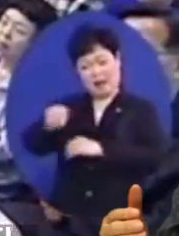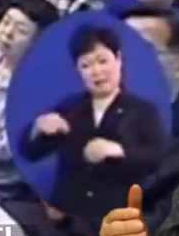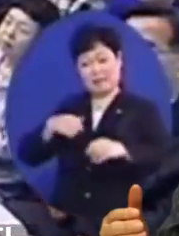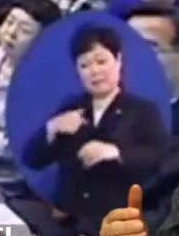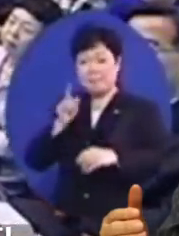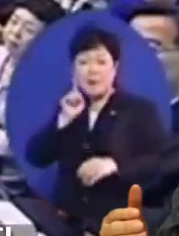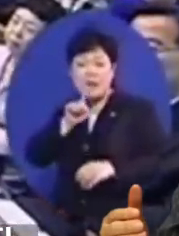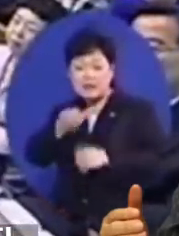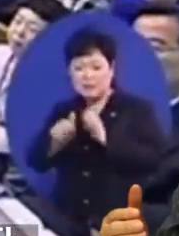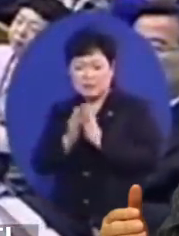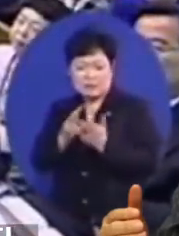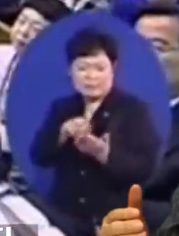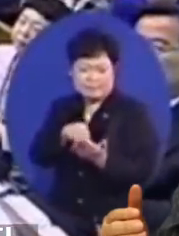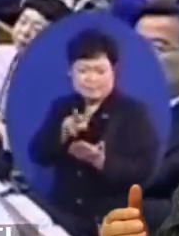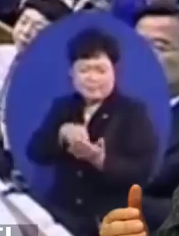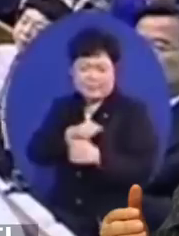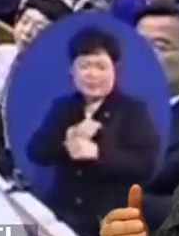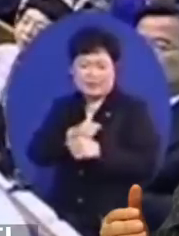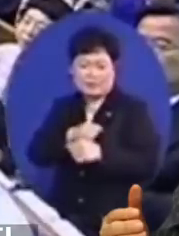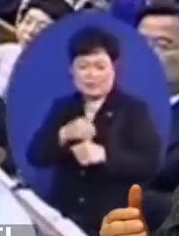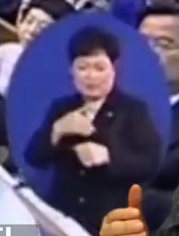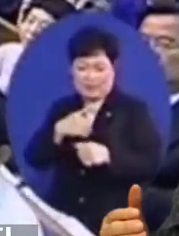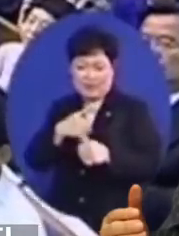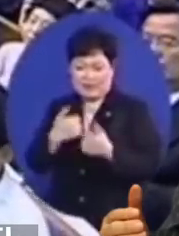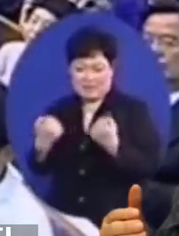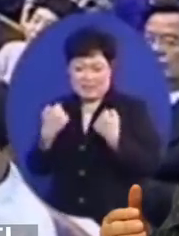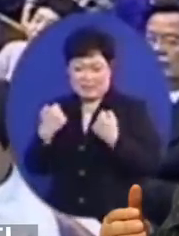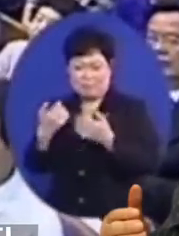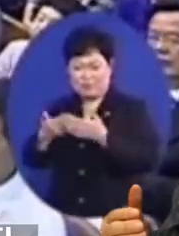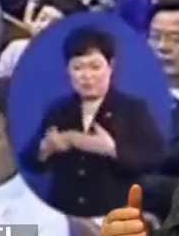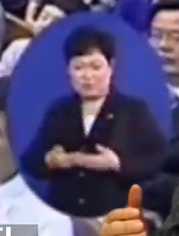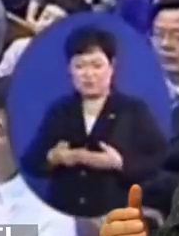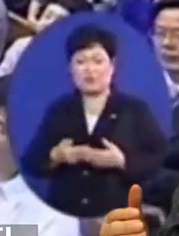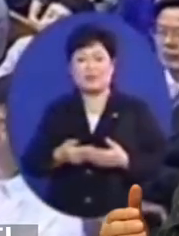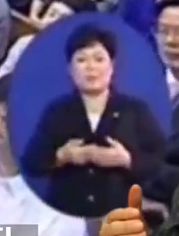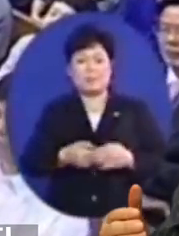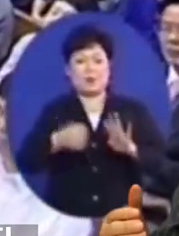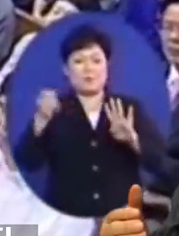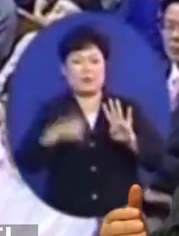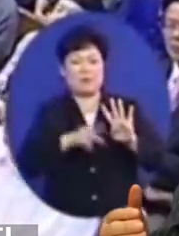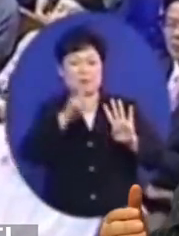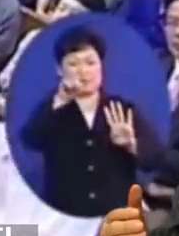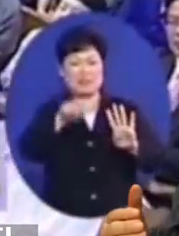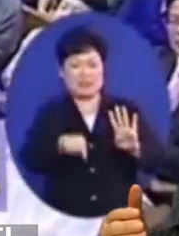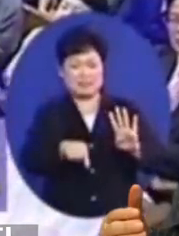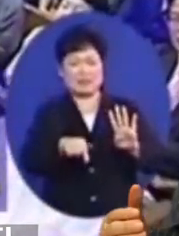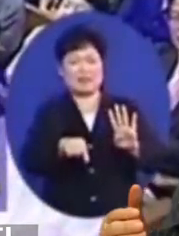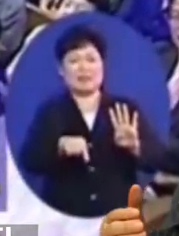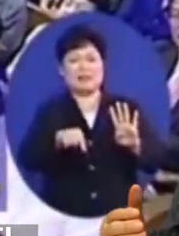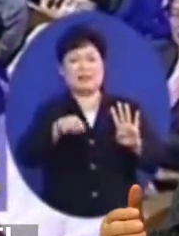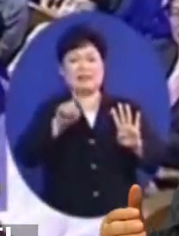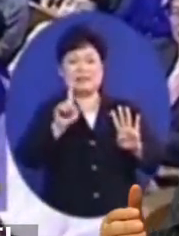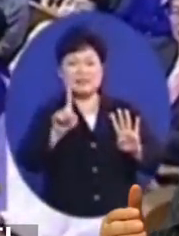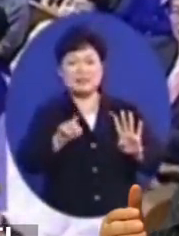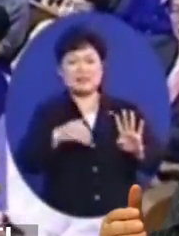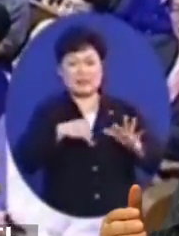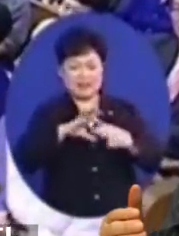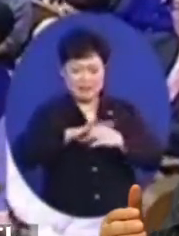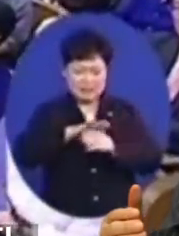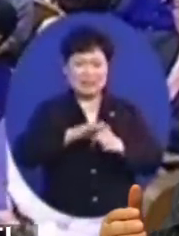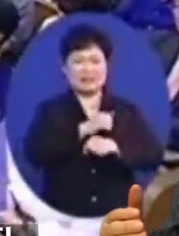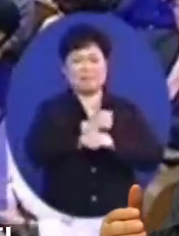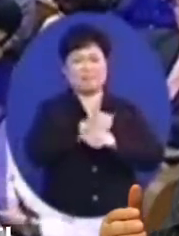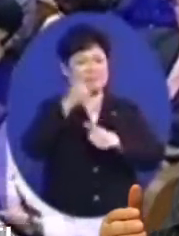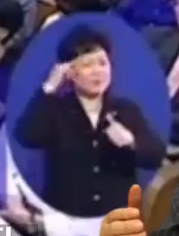내 뒤에서 밀어주시는 하나님의 힘을 믿었지. 나는 빌립보서 4장 1절에 나의 사랑하고 사모하는 형제들, 나의